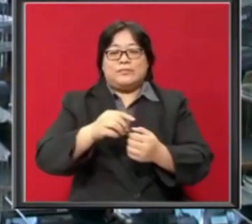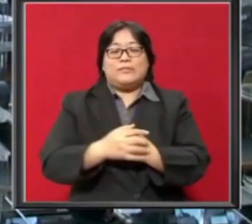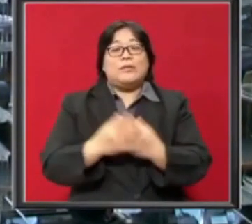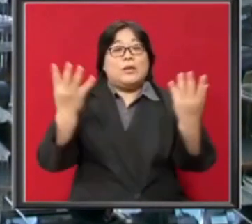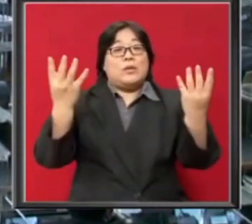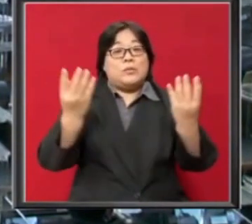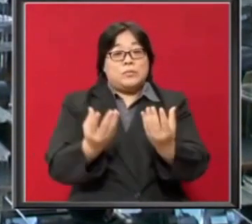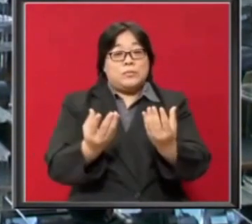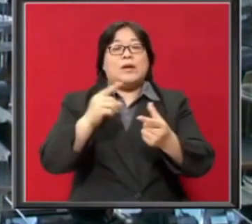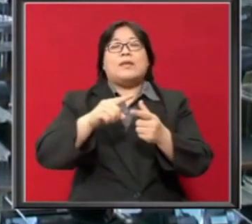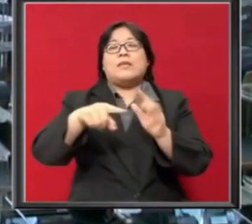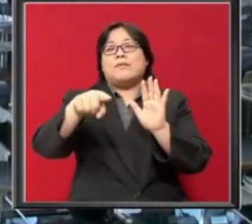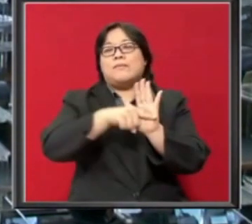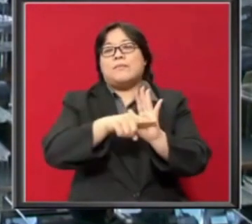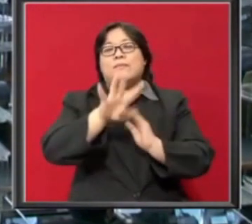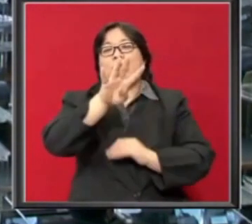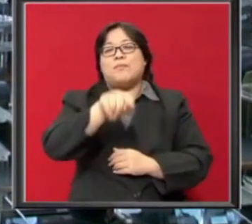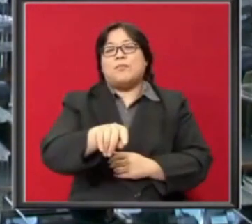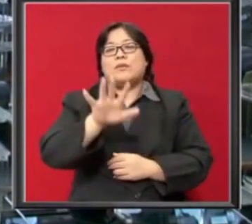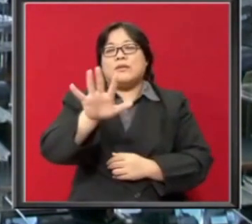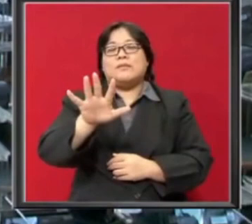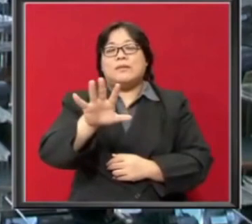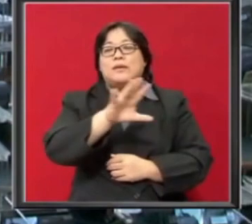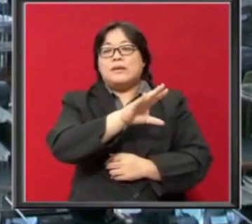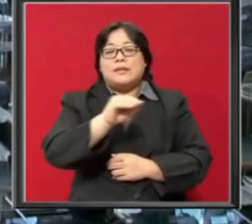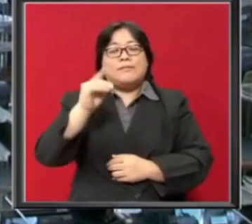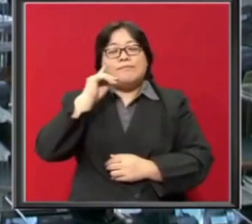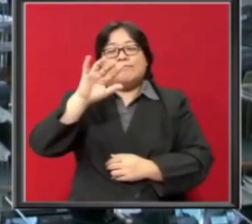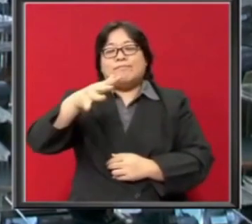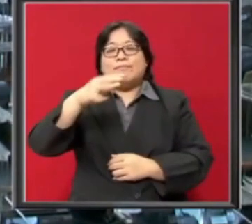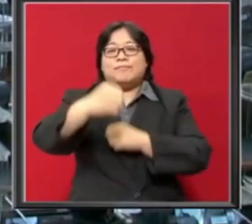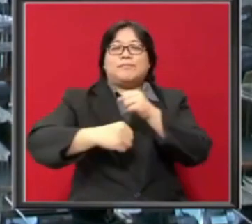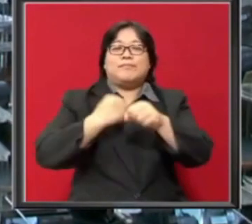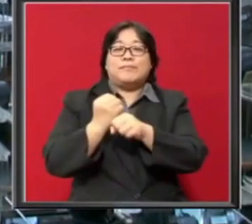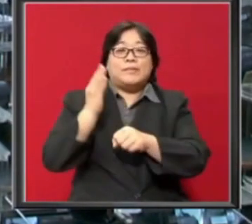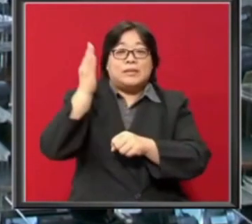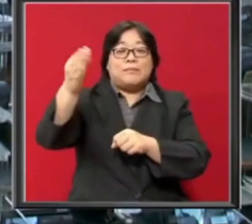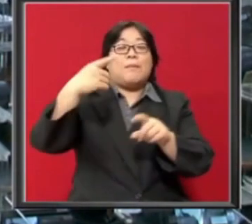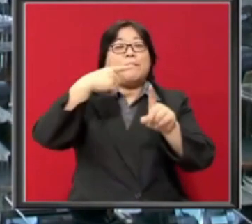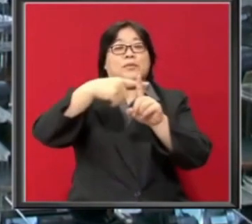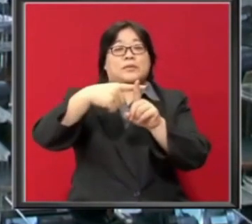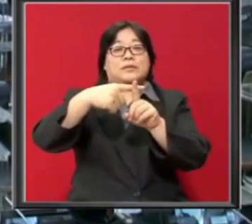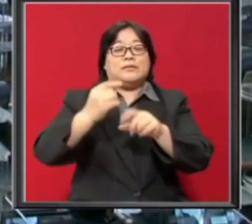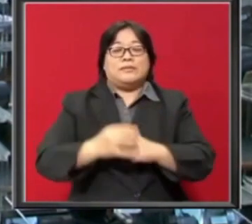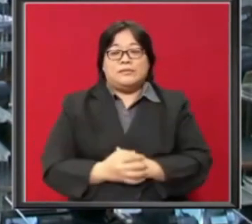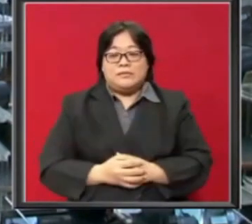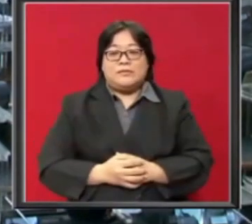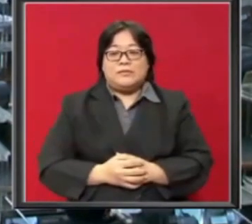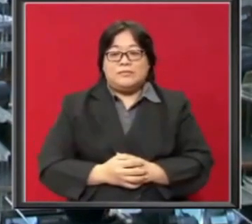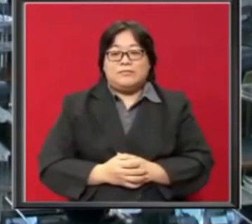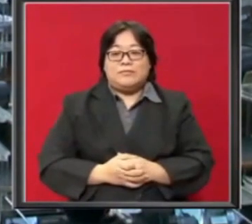menguncup ataupun negatif 45 dan jangkaan tahun depan positif